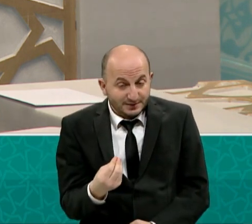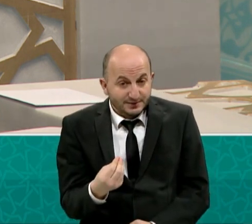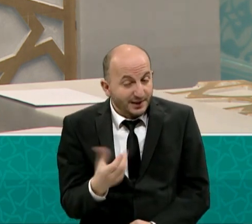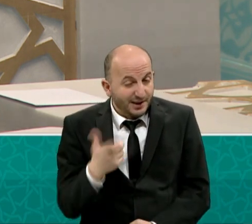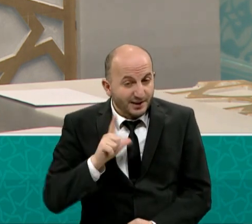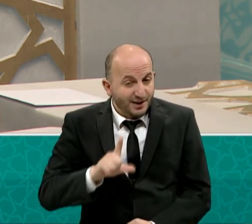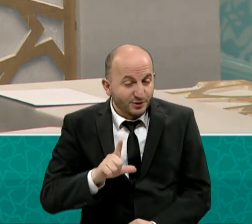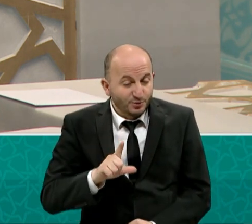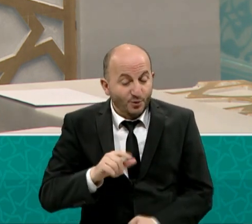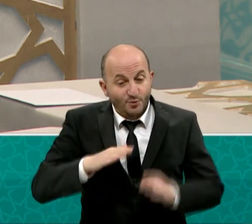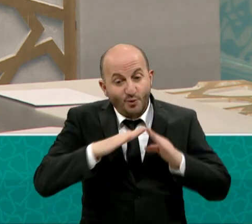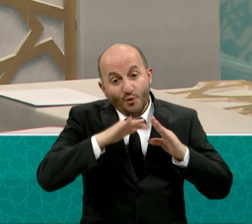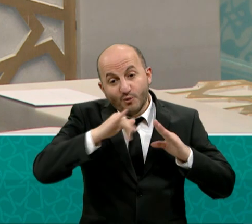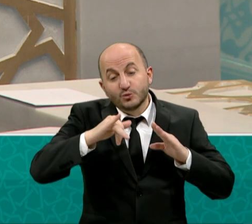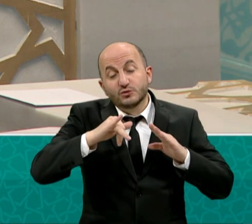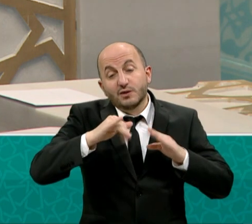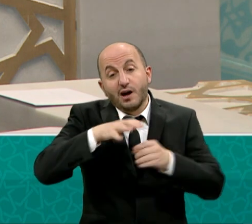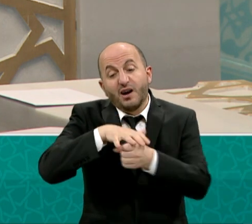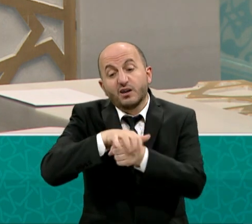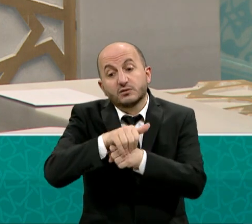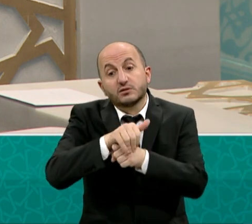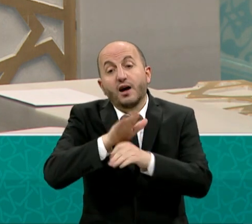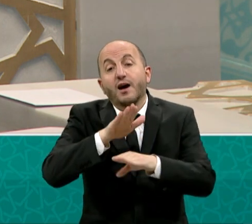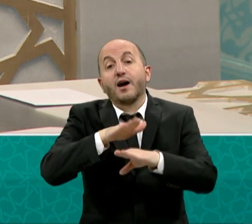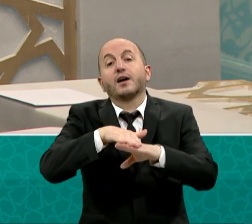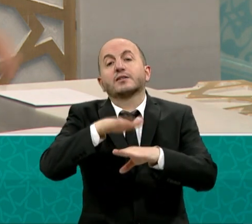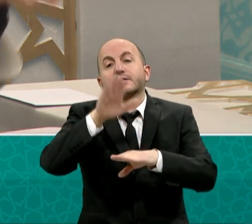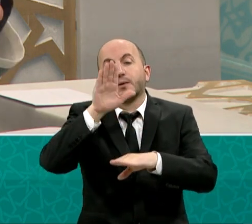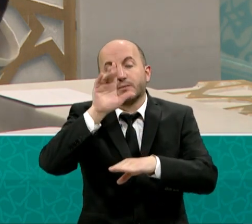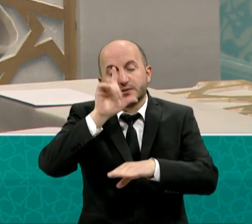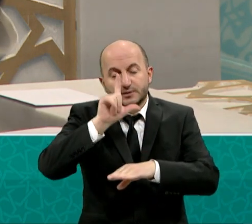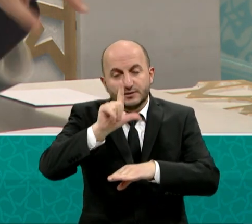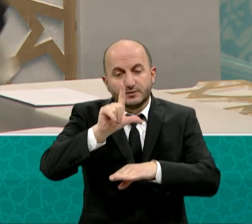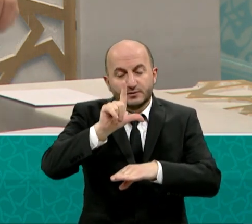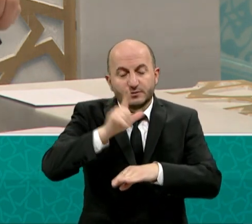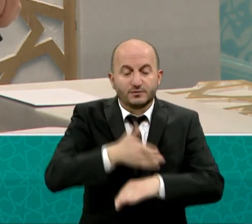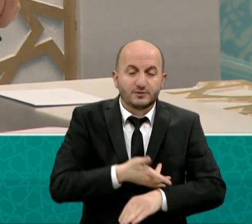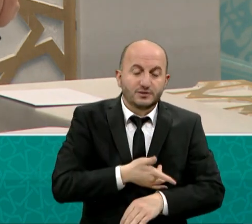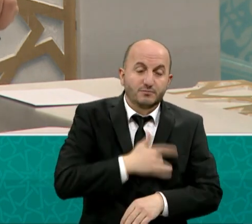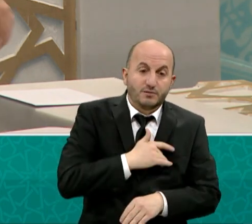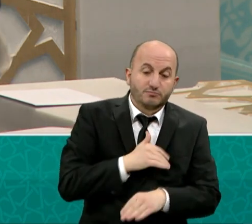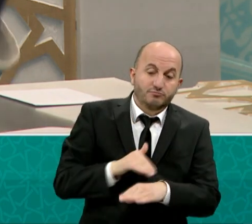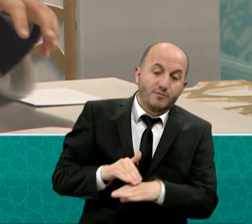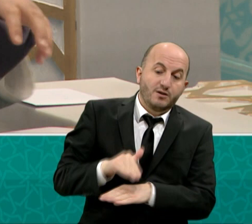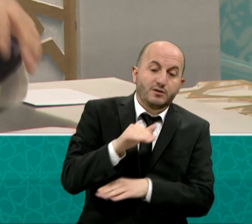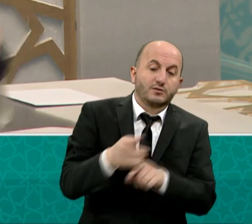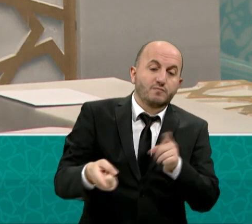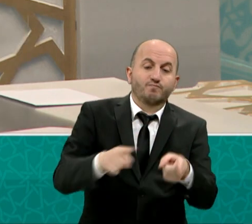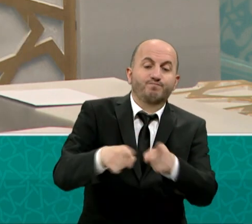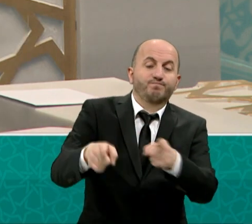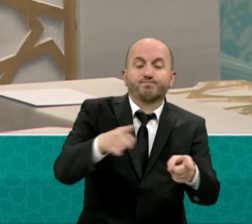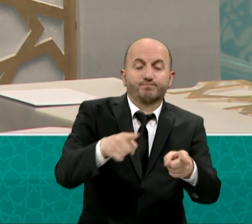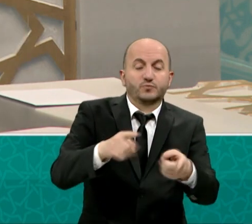gerektiriyormuş? Komşusuna da eziyet etmemeyi gerektiriyormuş. İman hayatı yönlendiriyor. İman hayata